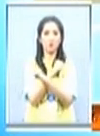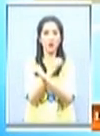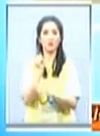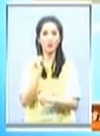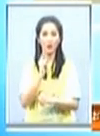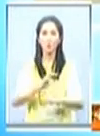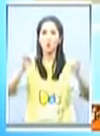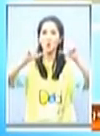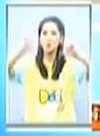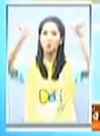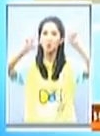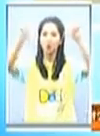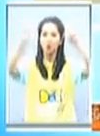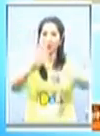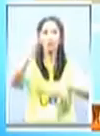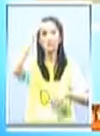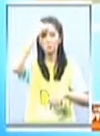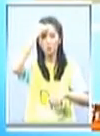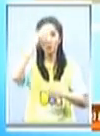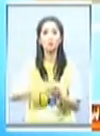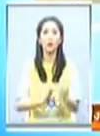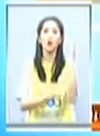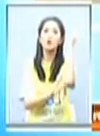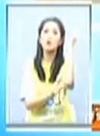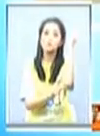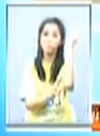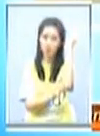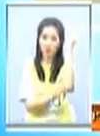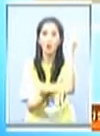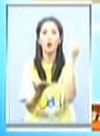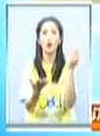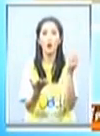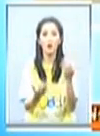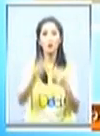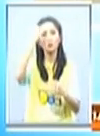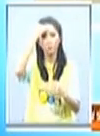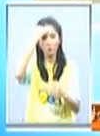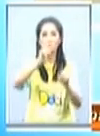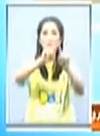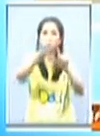กียวประเทศญี่ปุ่นรองลงมาก็คือประเทศสิงคโปร์แล้วก็เมืองโอซาก้าประเทศญี่ปุ่นค่ะ